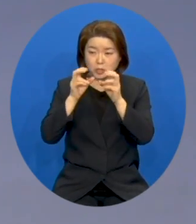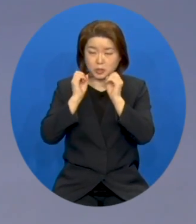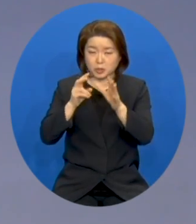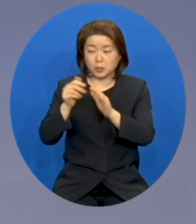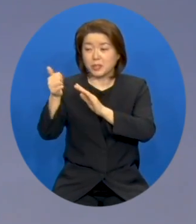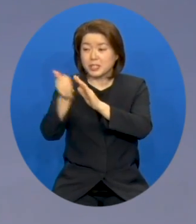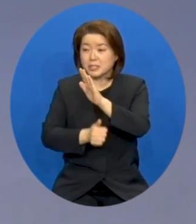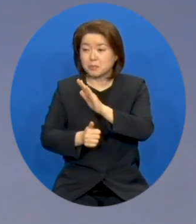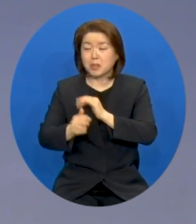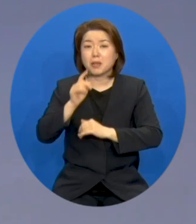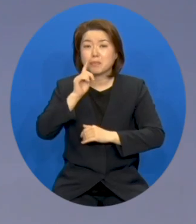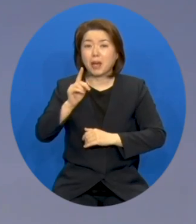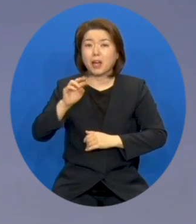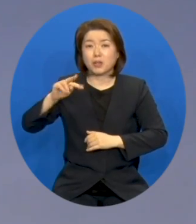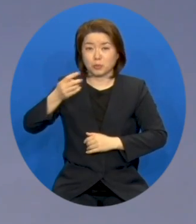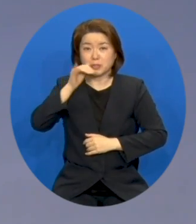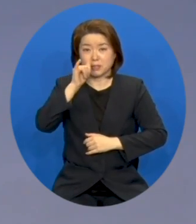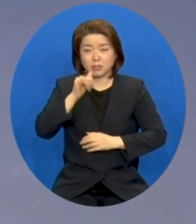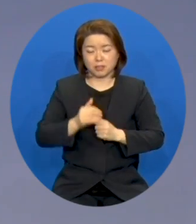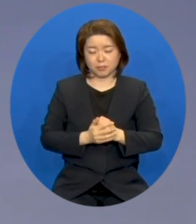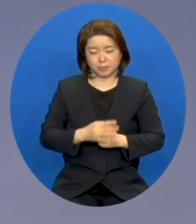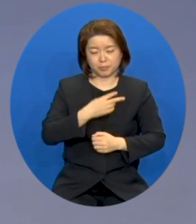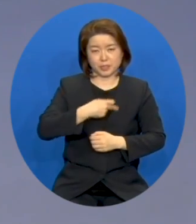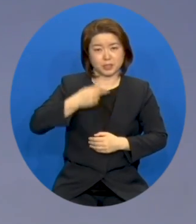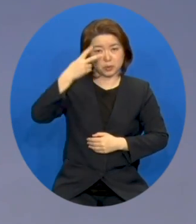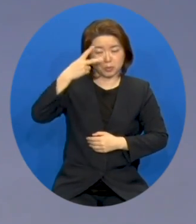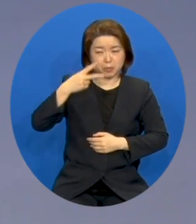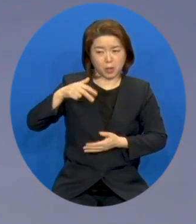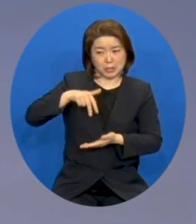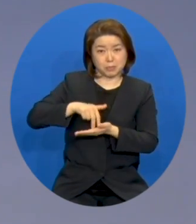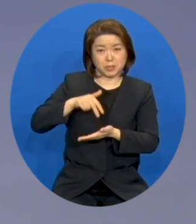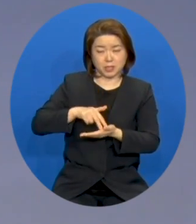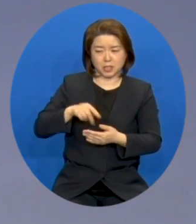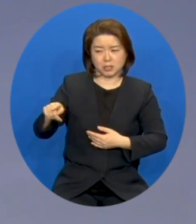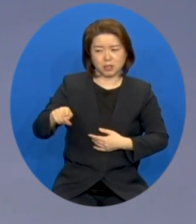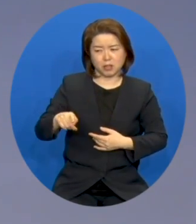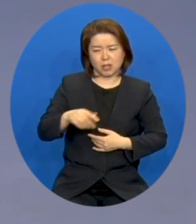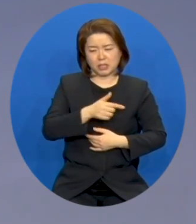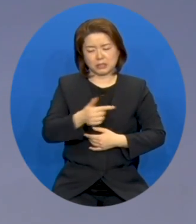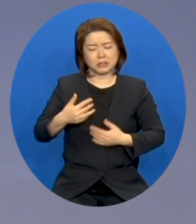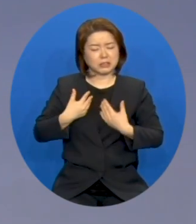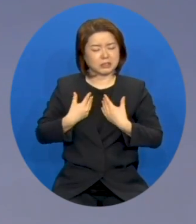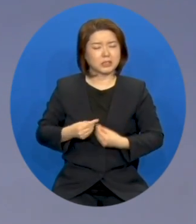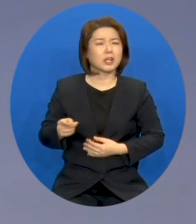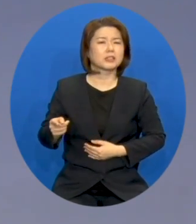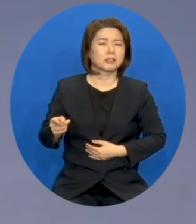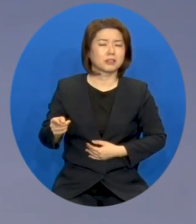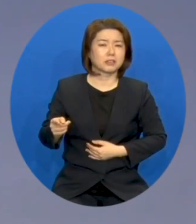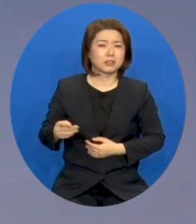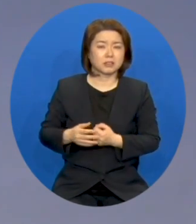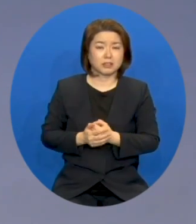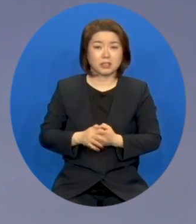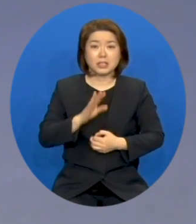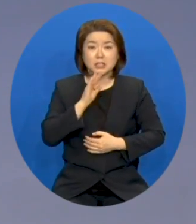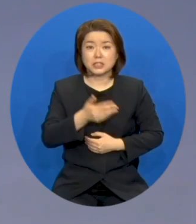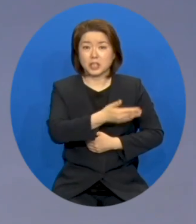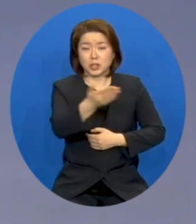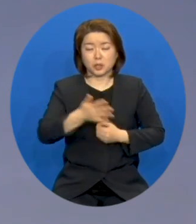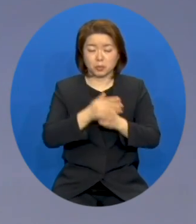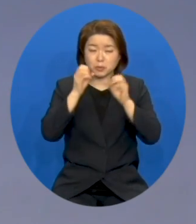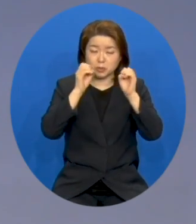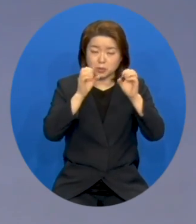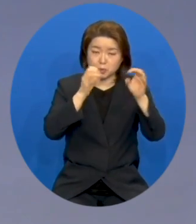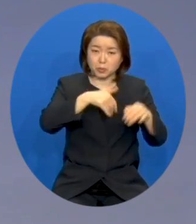실패라고까지 이야기를 했습니다. 사도 바울에게 있어서는 참 큰 좌절이었습니다. 실제로 여러분도 전도를